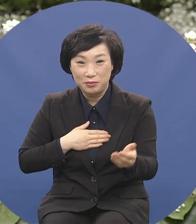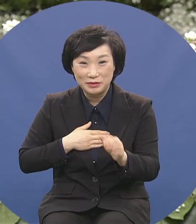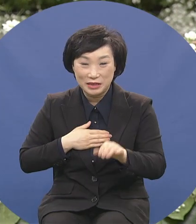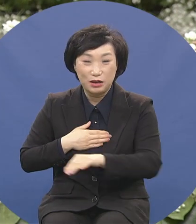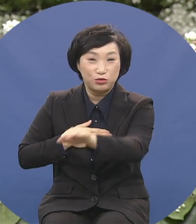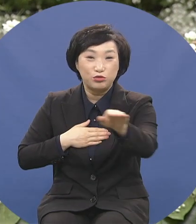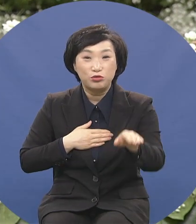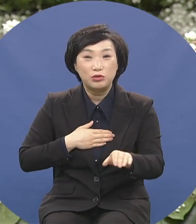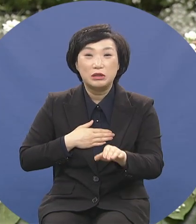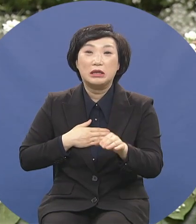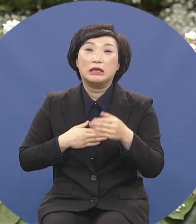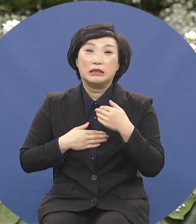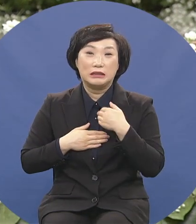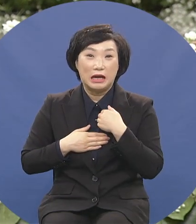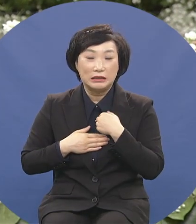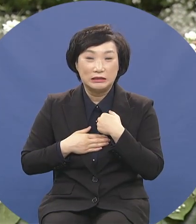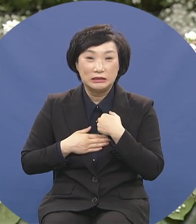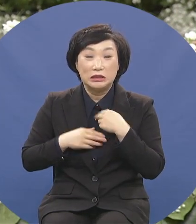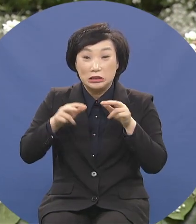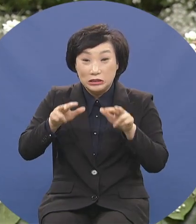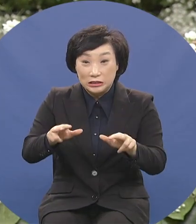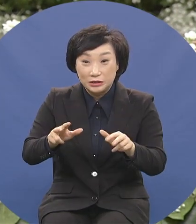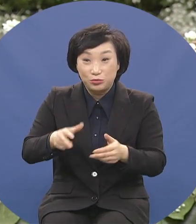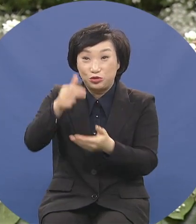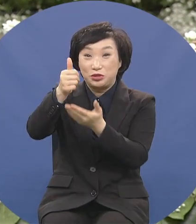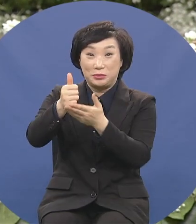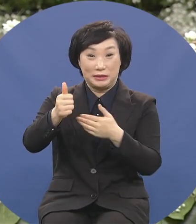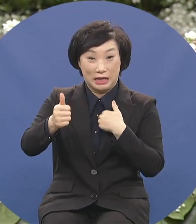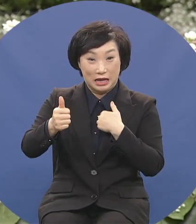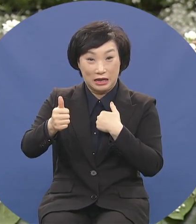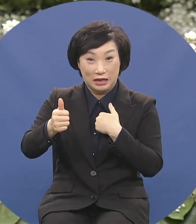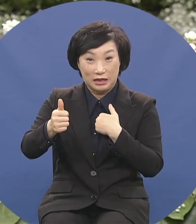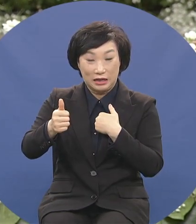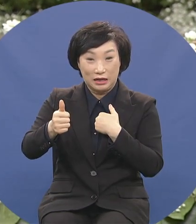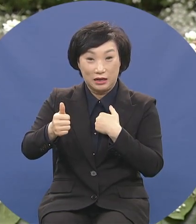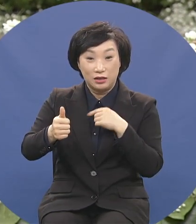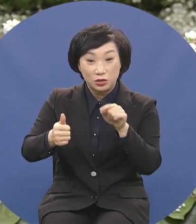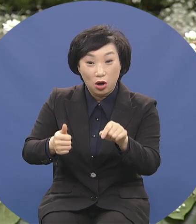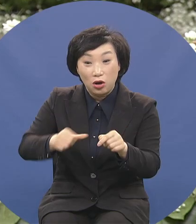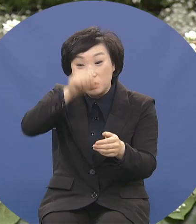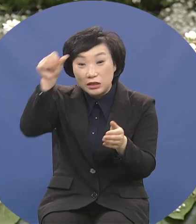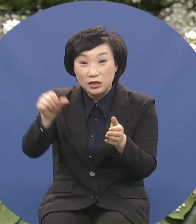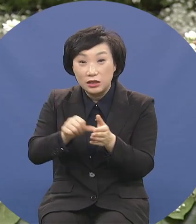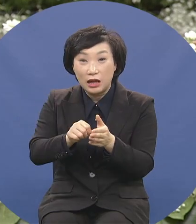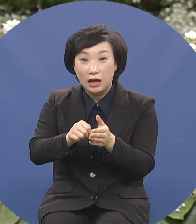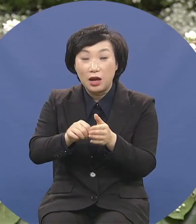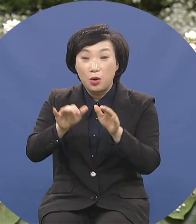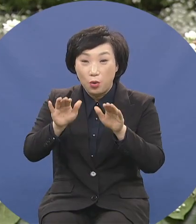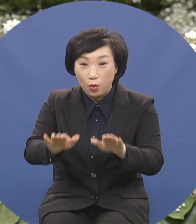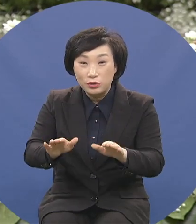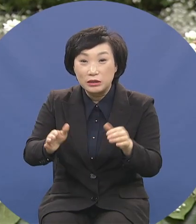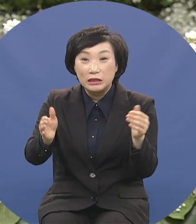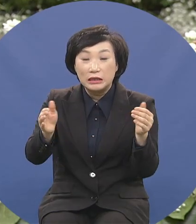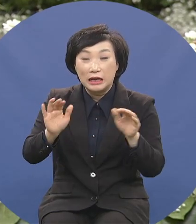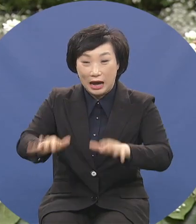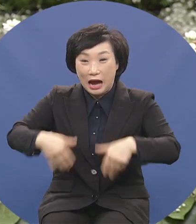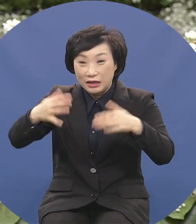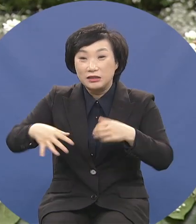우리는 얼마나 지금 주님이 내게 너는 인생의 오늘이